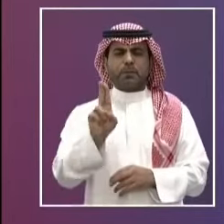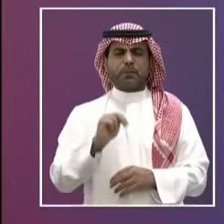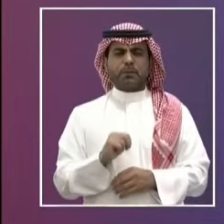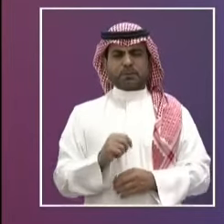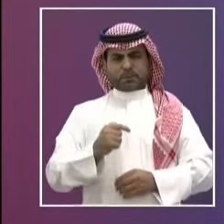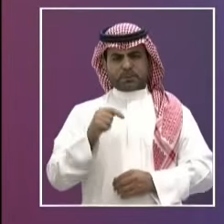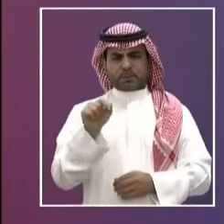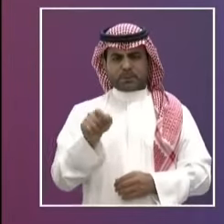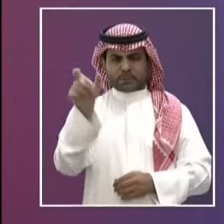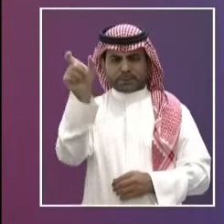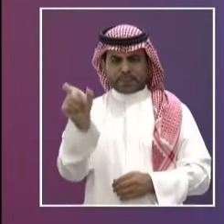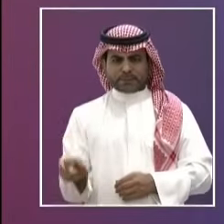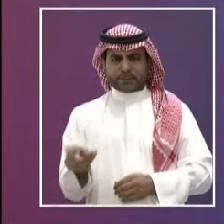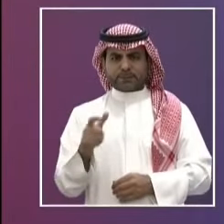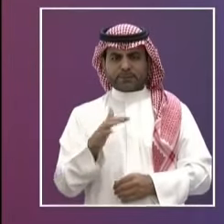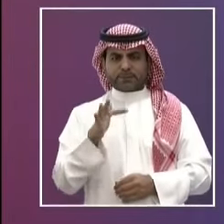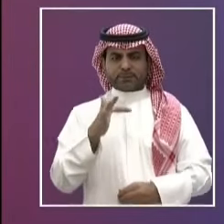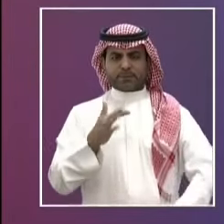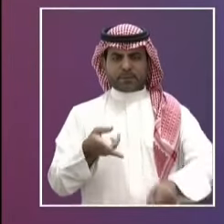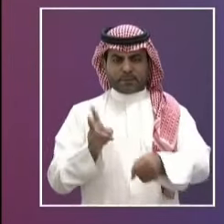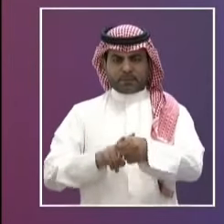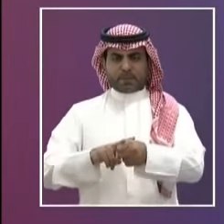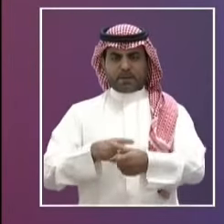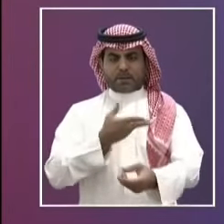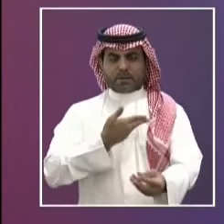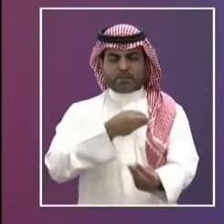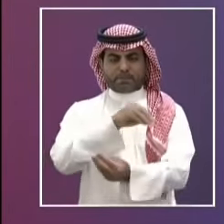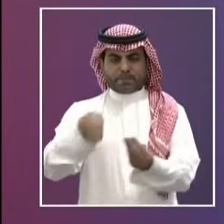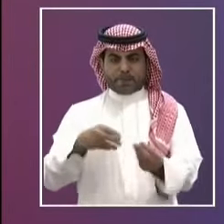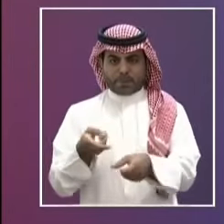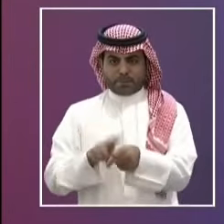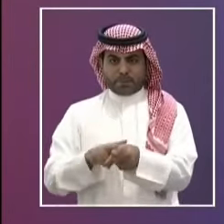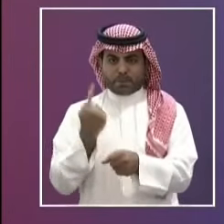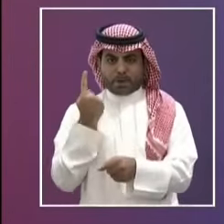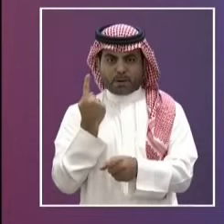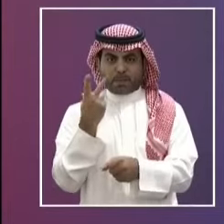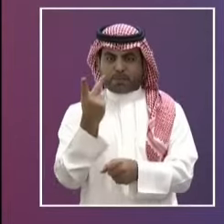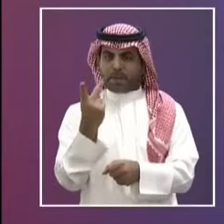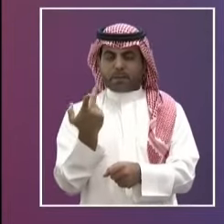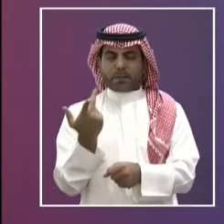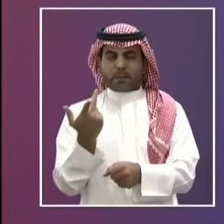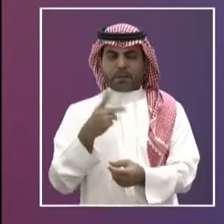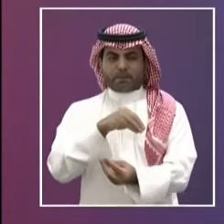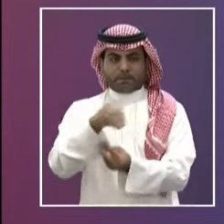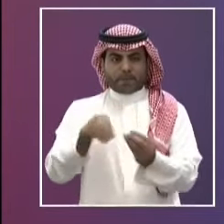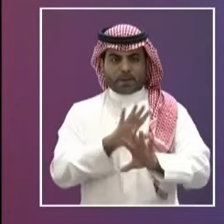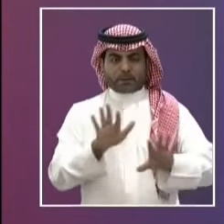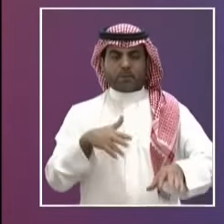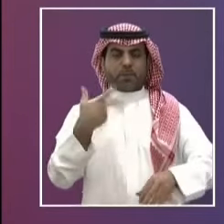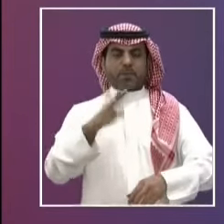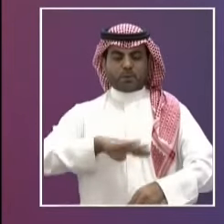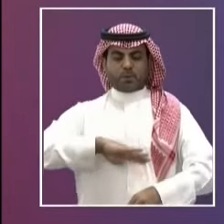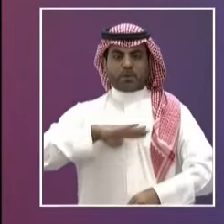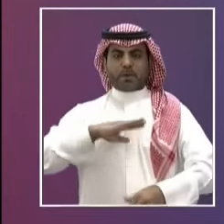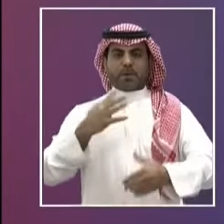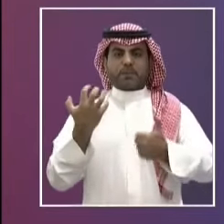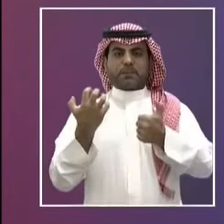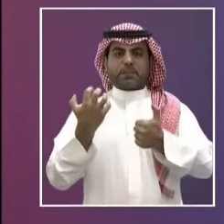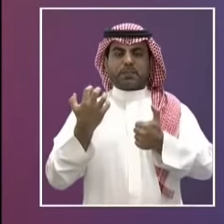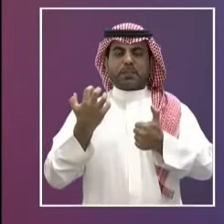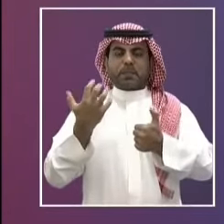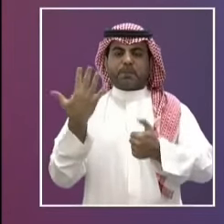سيسمح للفرد بأداء العمرة مرة أخرى؟ ومتى سيتم السماح للفئات العمرية فوق 65 بأداء العمرة؟